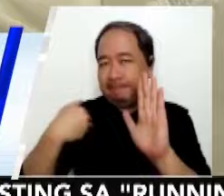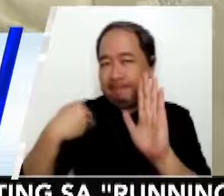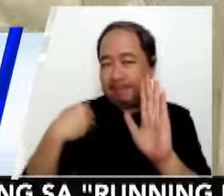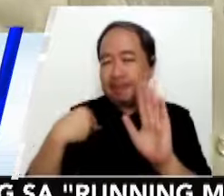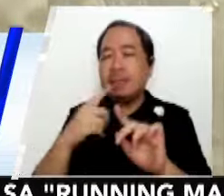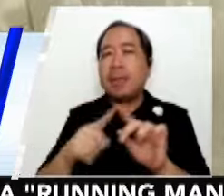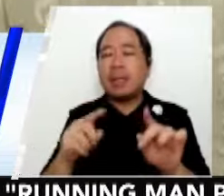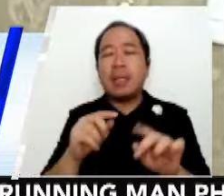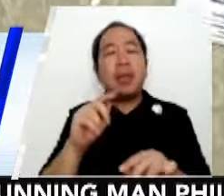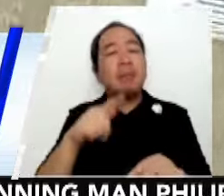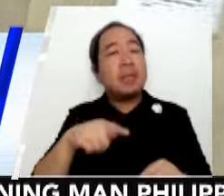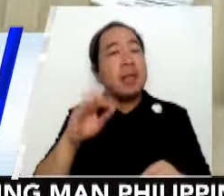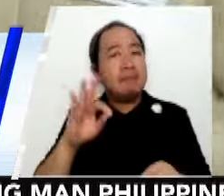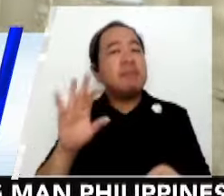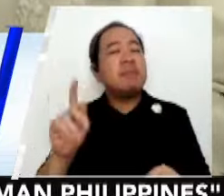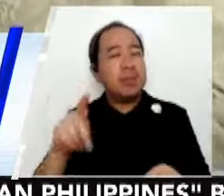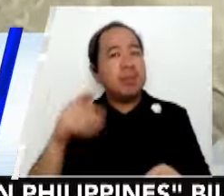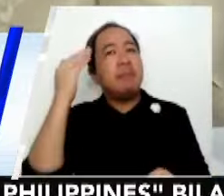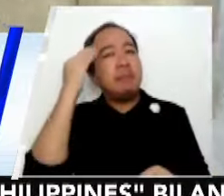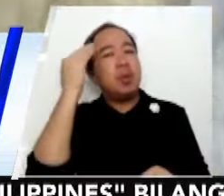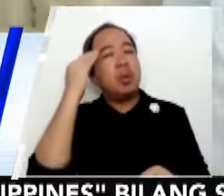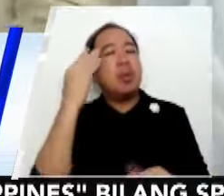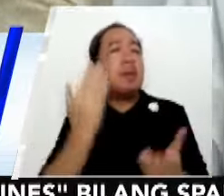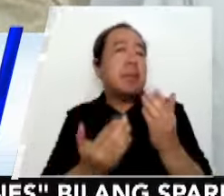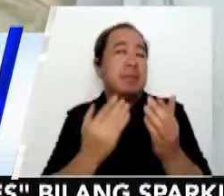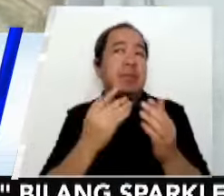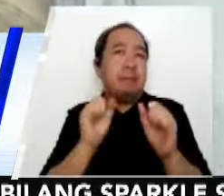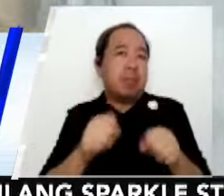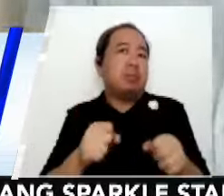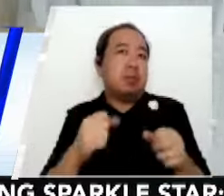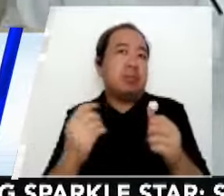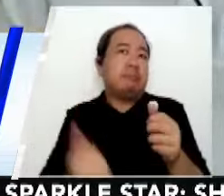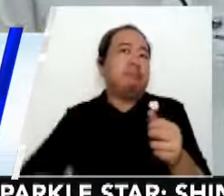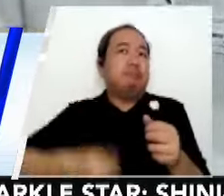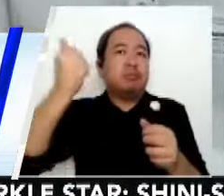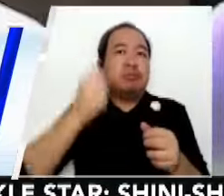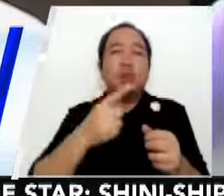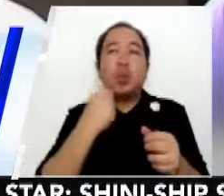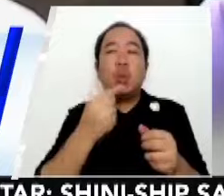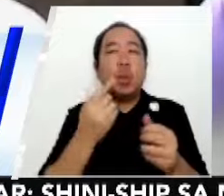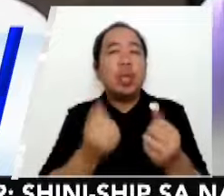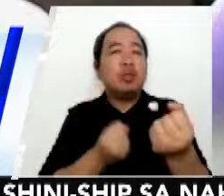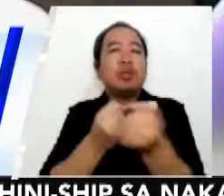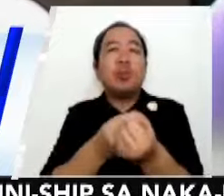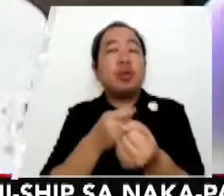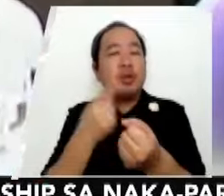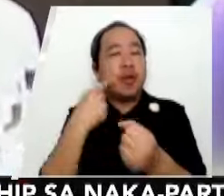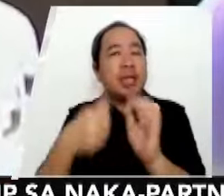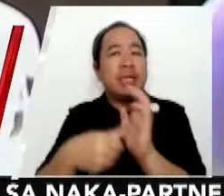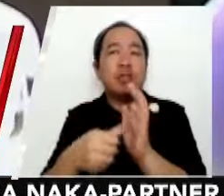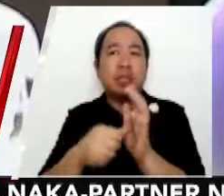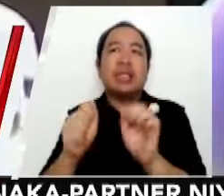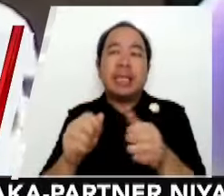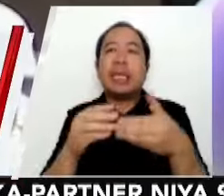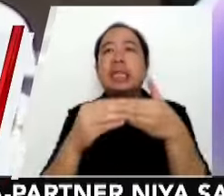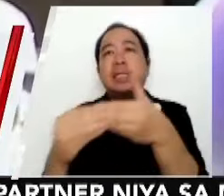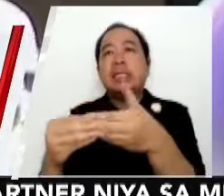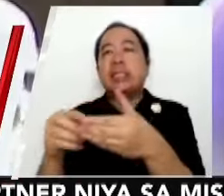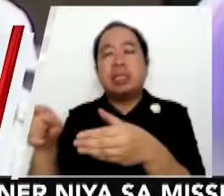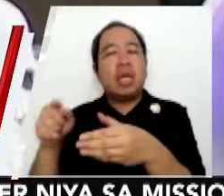tsansa na ang mga i-endorso nilang kandidato ang mangunguna sa midterm elections. Pagdating ng eleksyon talagang malaki dahil